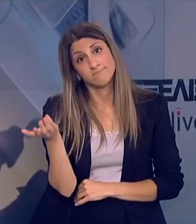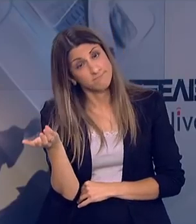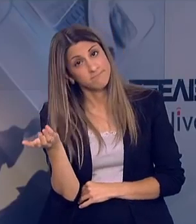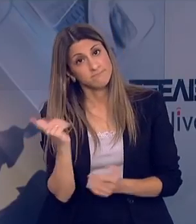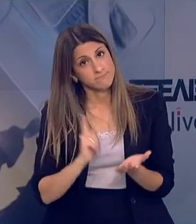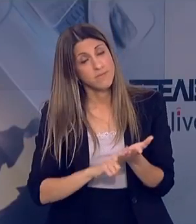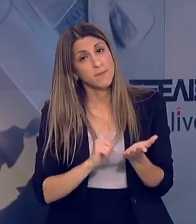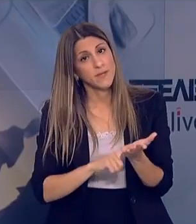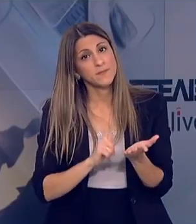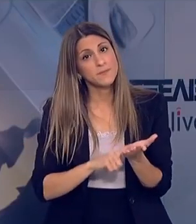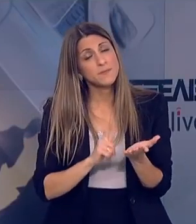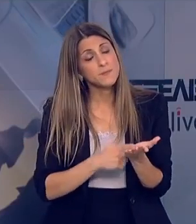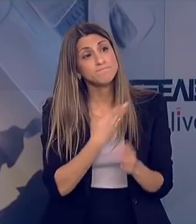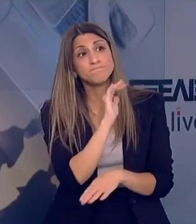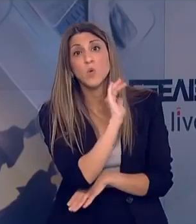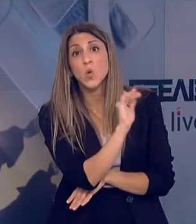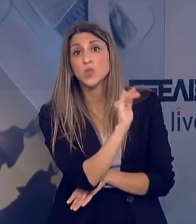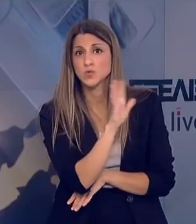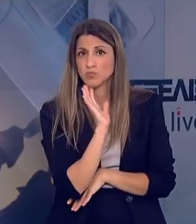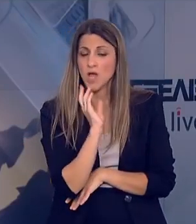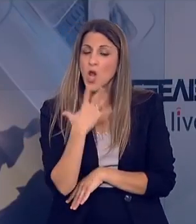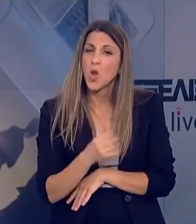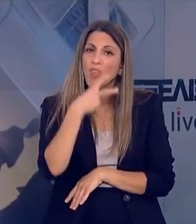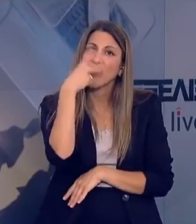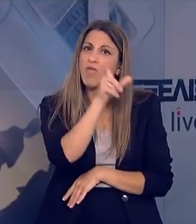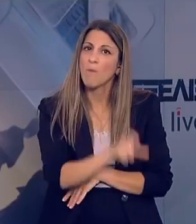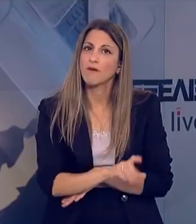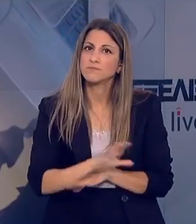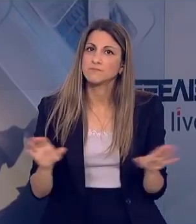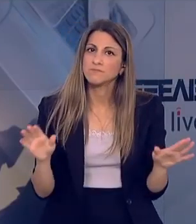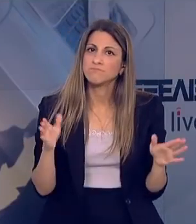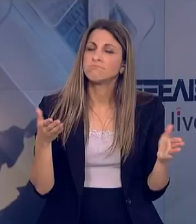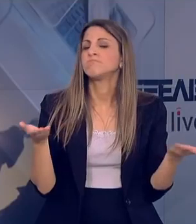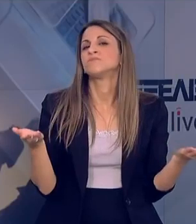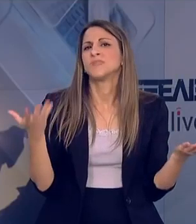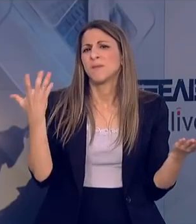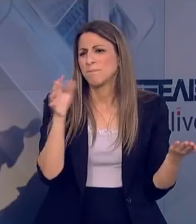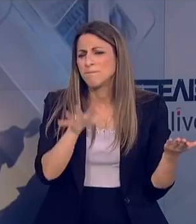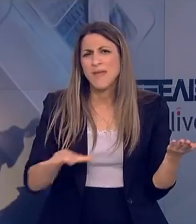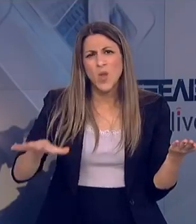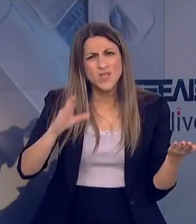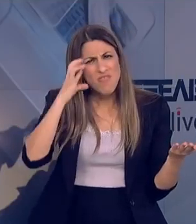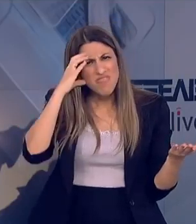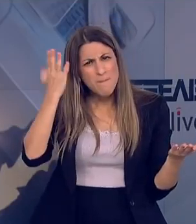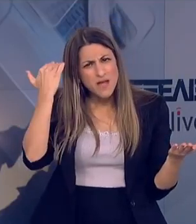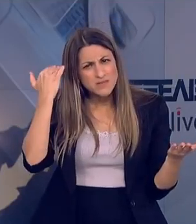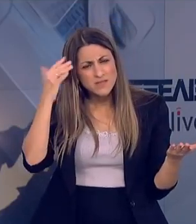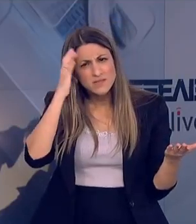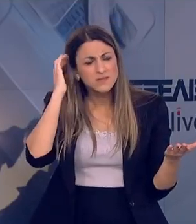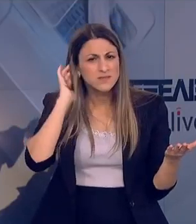οποία δεν βοηθούν ούτε στο να δημιουργούνται καταστάσεις πανικού. Υπήρξαν περιοχές, σας θυμίζω, που